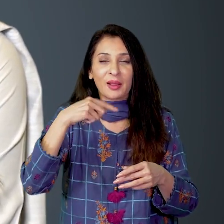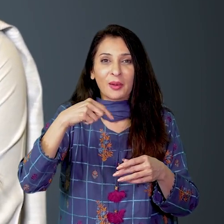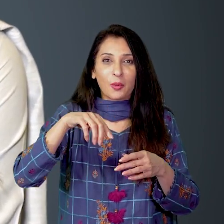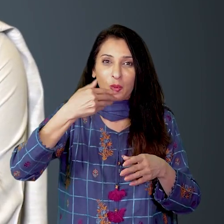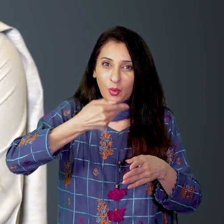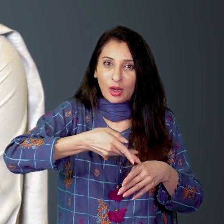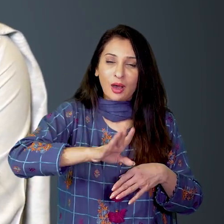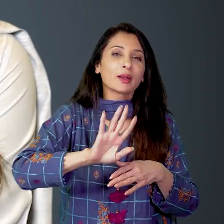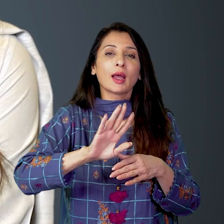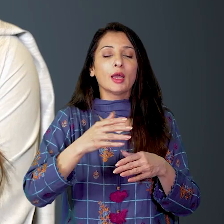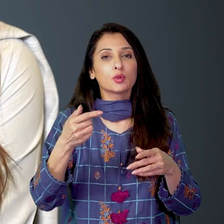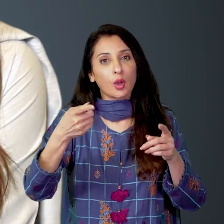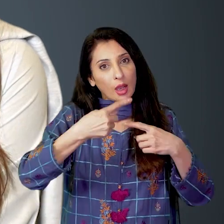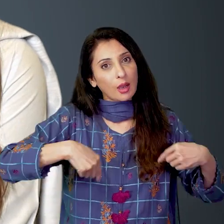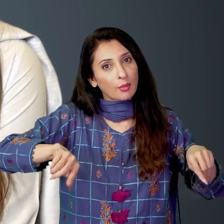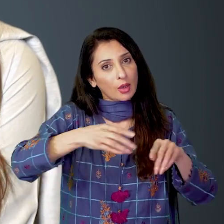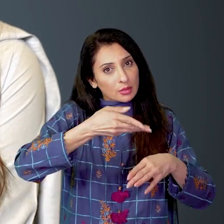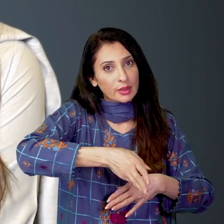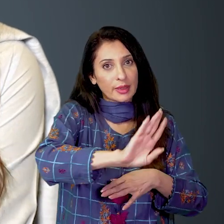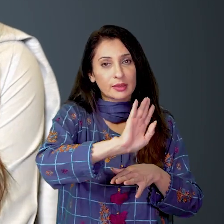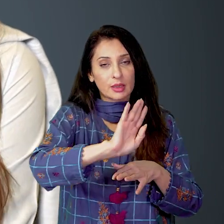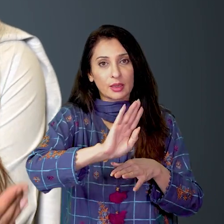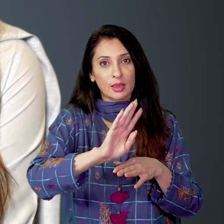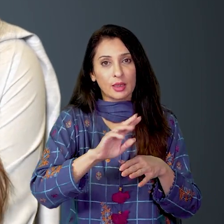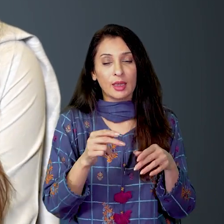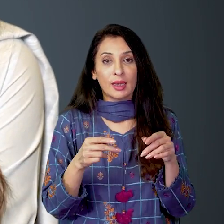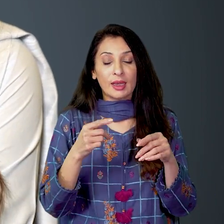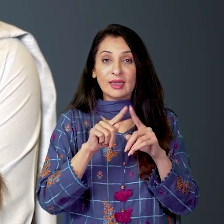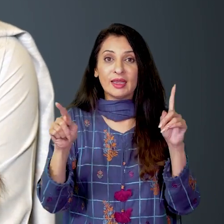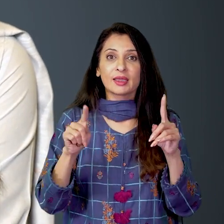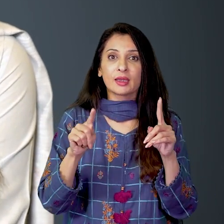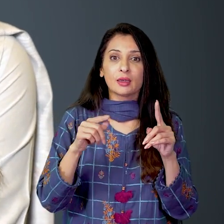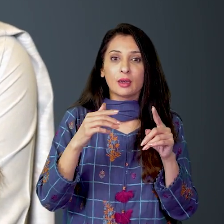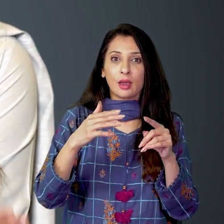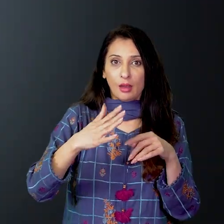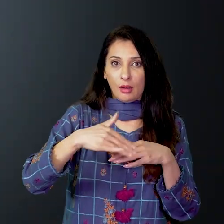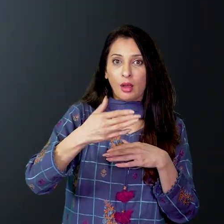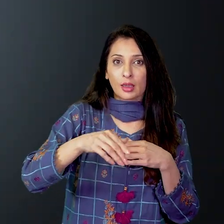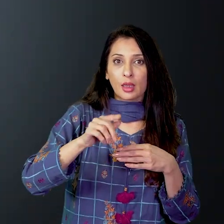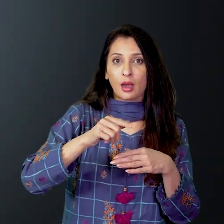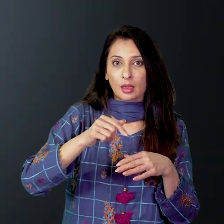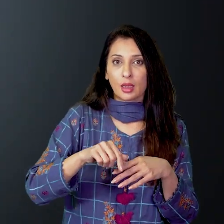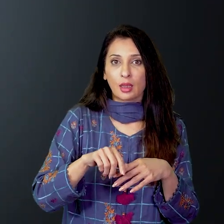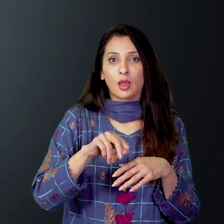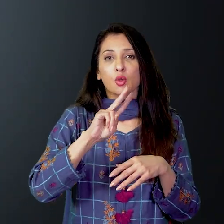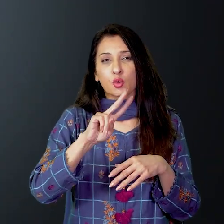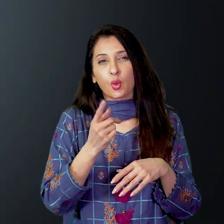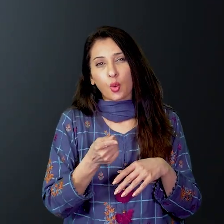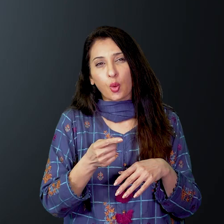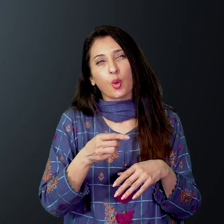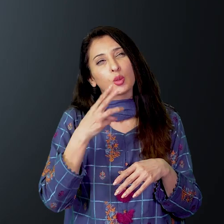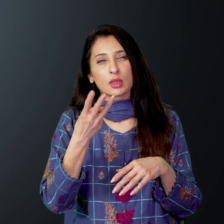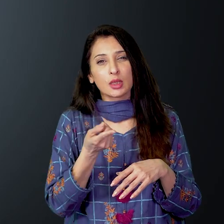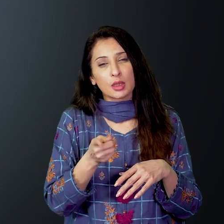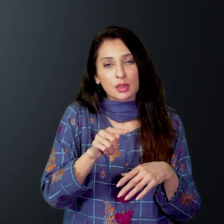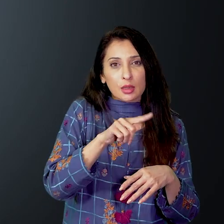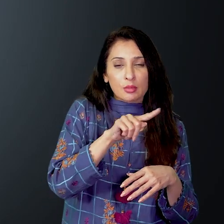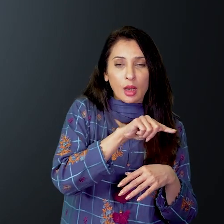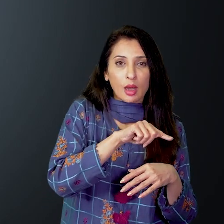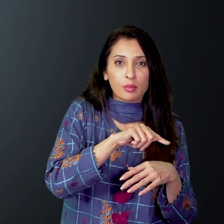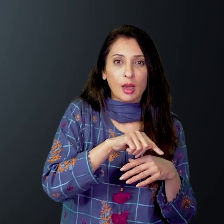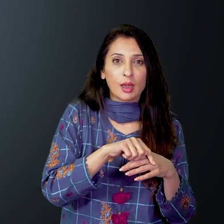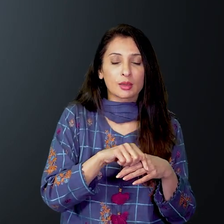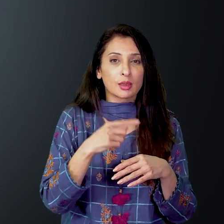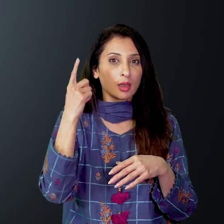उसे अस्पताल लेके चले गए। एक होती है सेकेंडरी हेड इंजरी, जो आपको उस वक्त पता नहीं चलती, लेकिन आपको 24 से 48 घंटों के दौरान या तो आपके